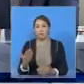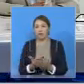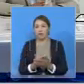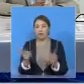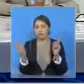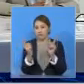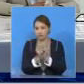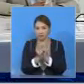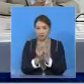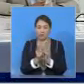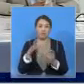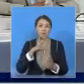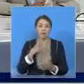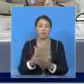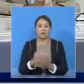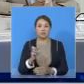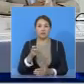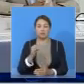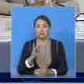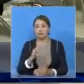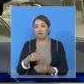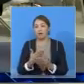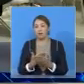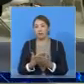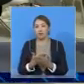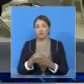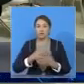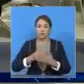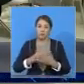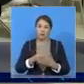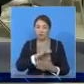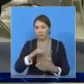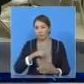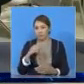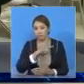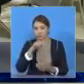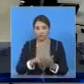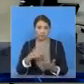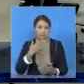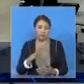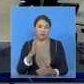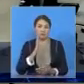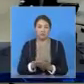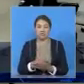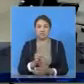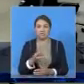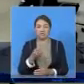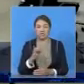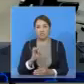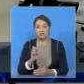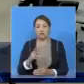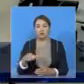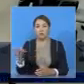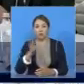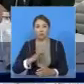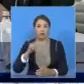бас қосты. Кездесу барысында агроөнеркәсіптік кешендегі ынтымақтастықтың өзекті мәселелері талқыланды. Нидерланды өкілдері